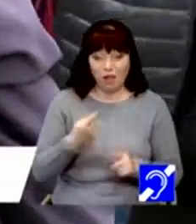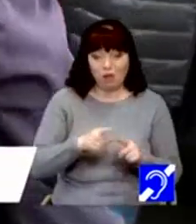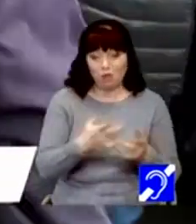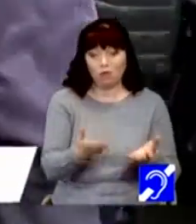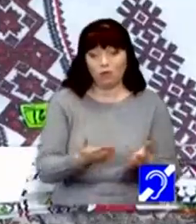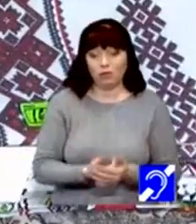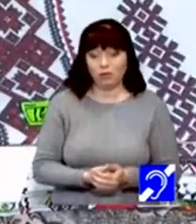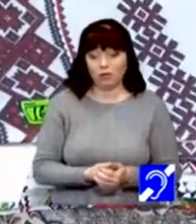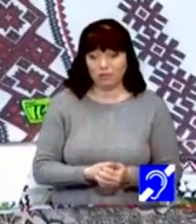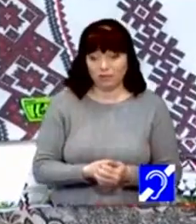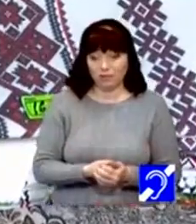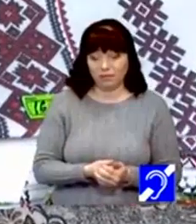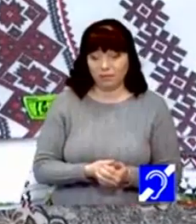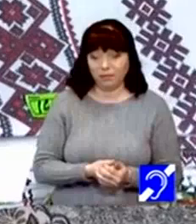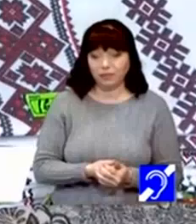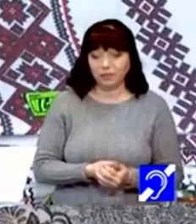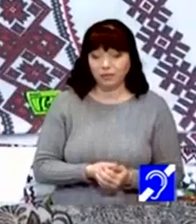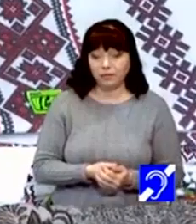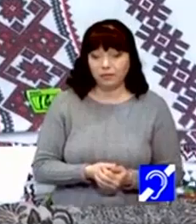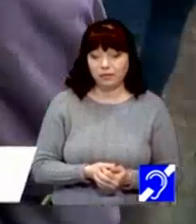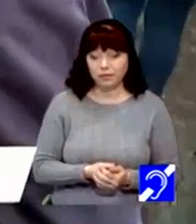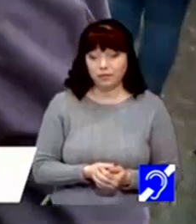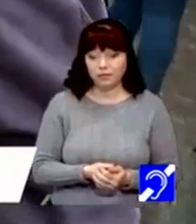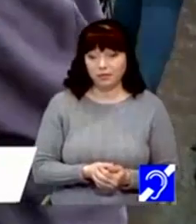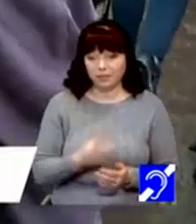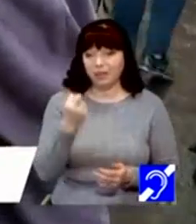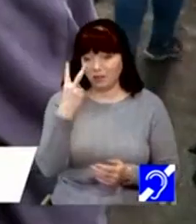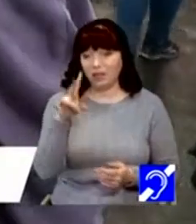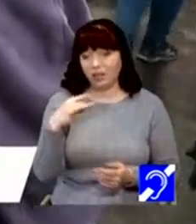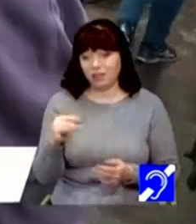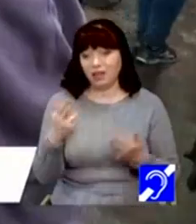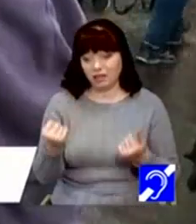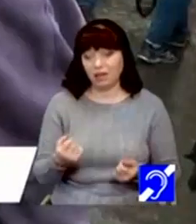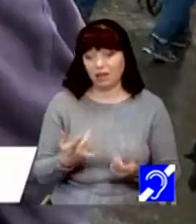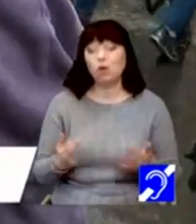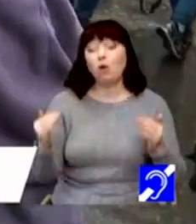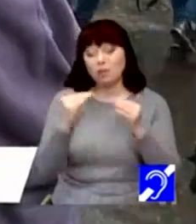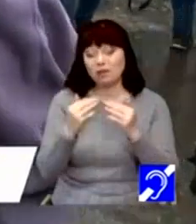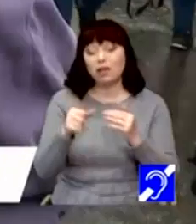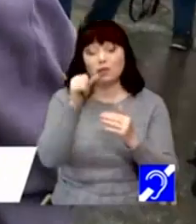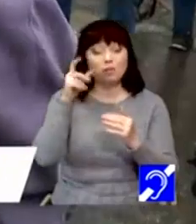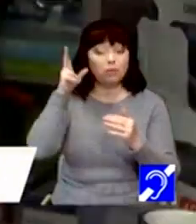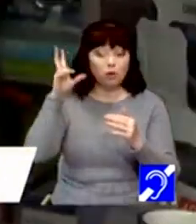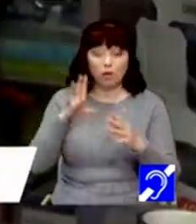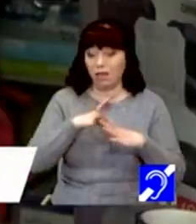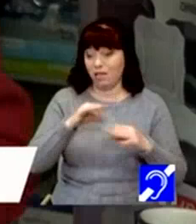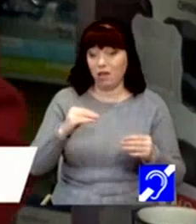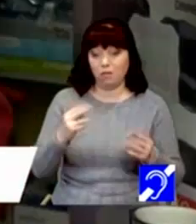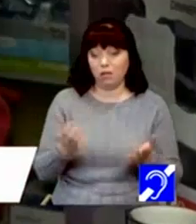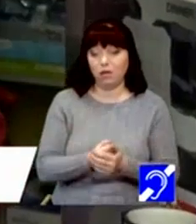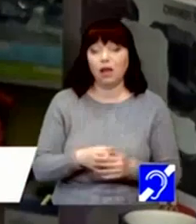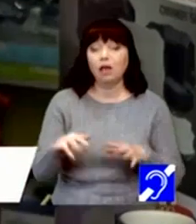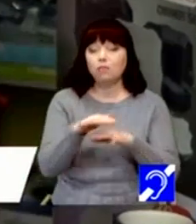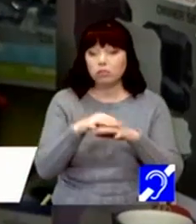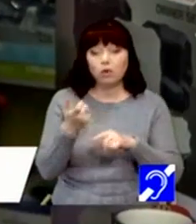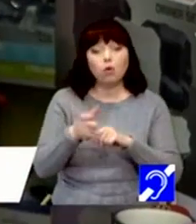televizor fleacuri și despre cele da da mă în comparație cu anii trecuți a fost deloc prețurile la